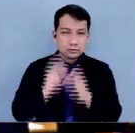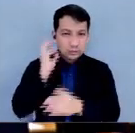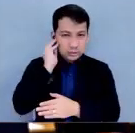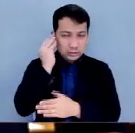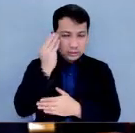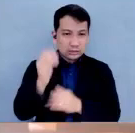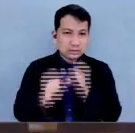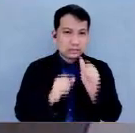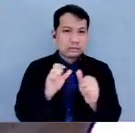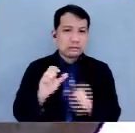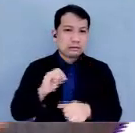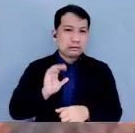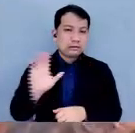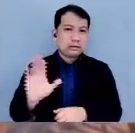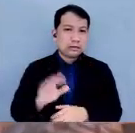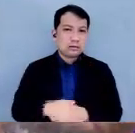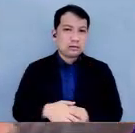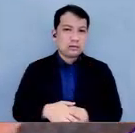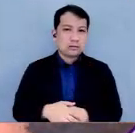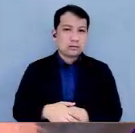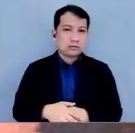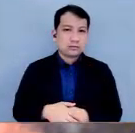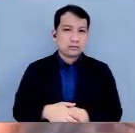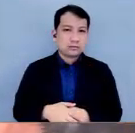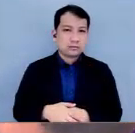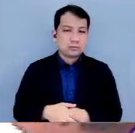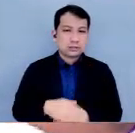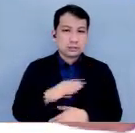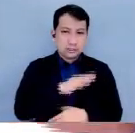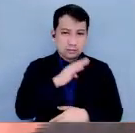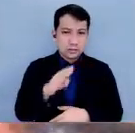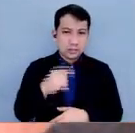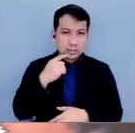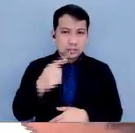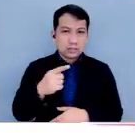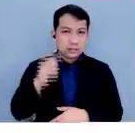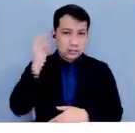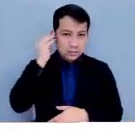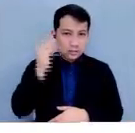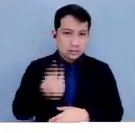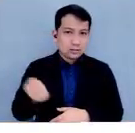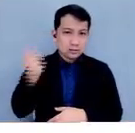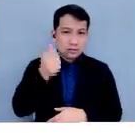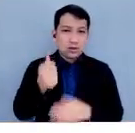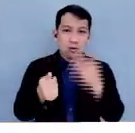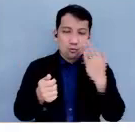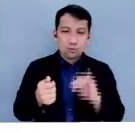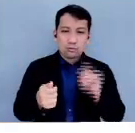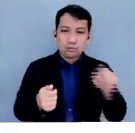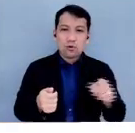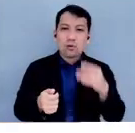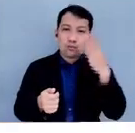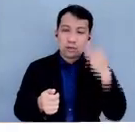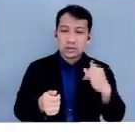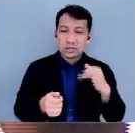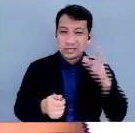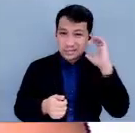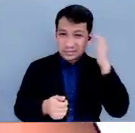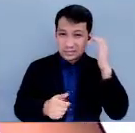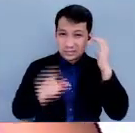ng speaker. Isog lang ka kay speaker kagaroon. Speaker lang ka kay tungod. Ang igagaw rin mo, presidente,